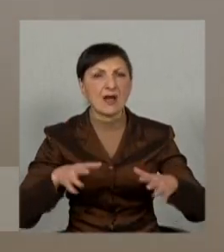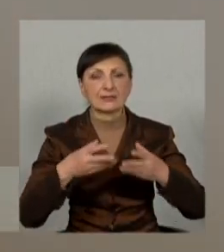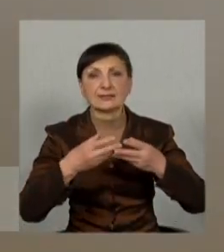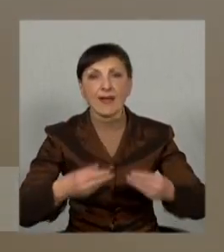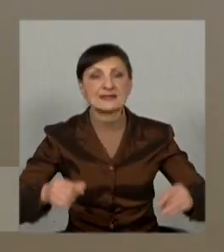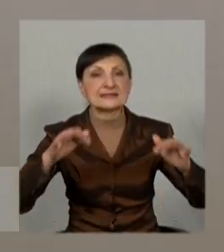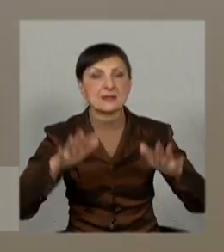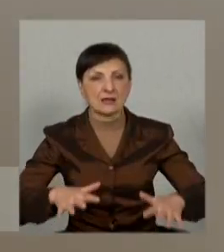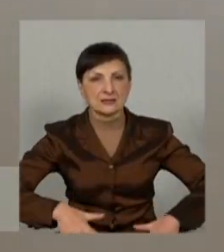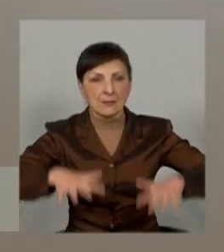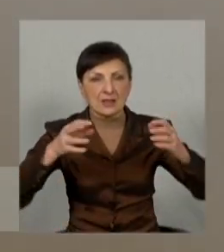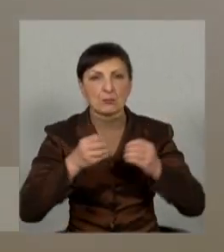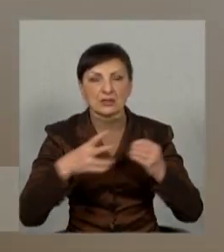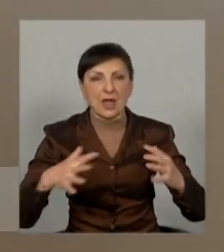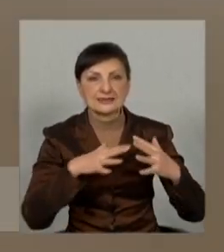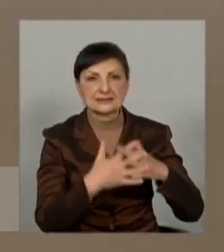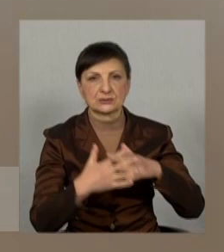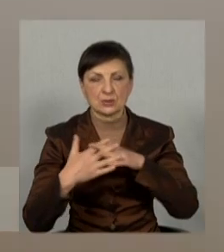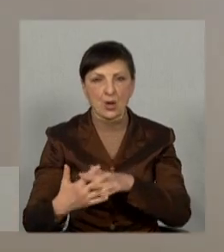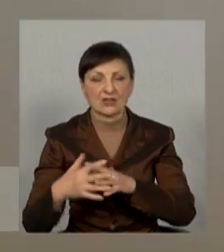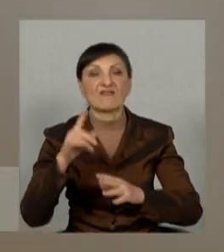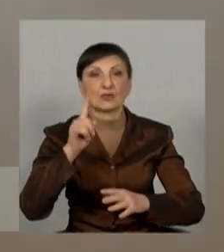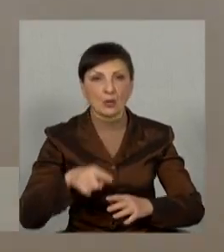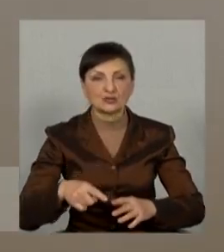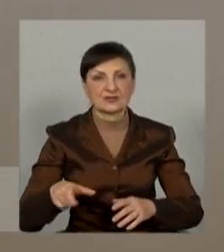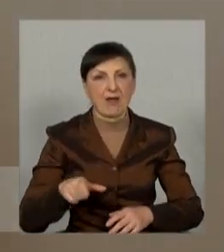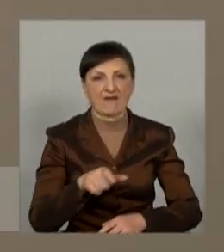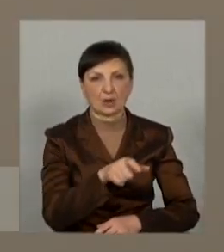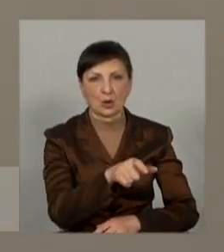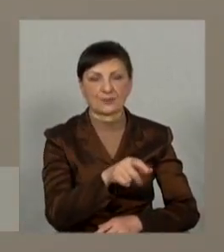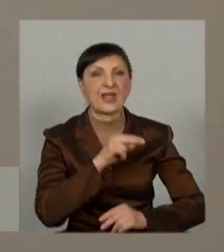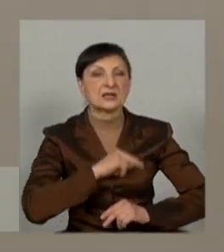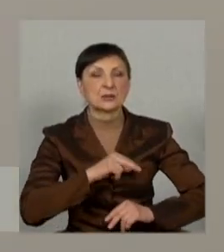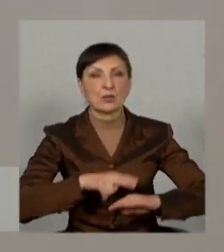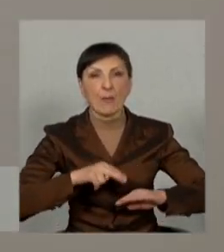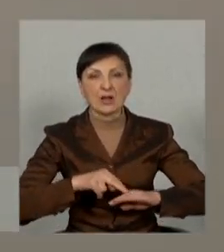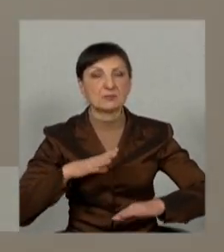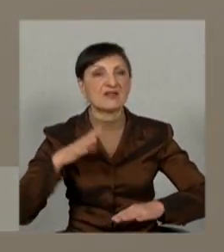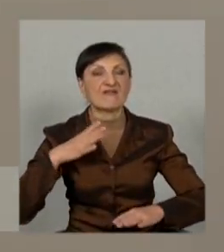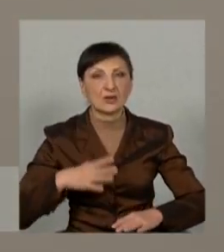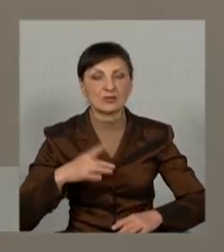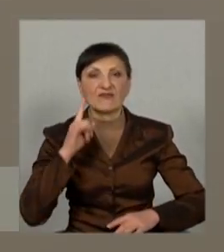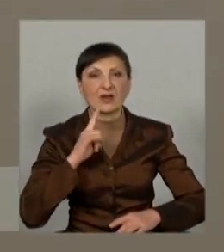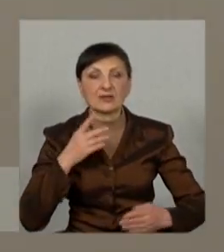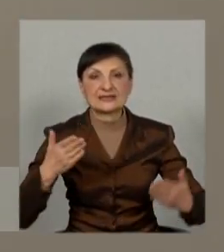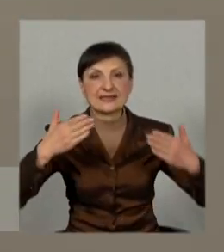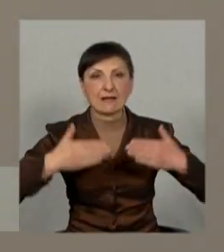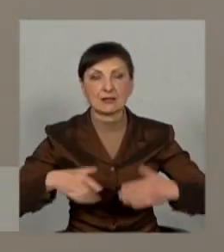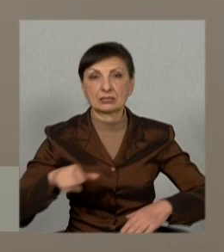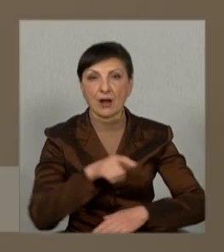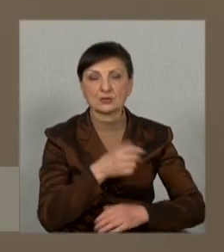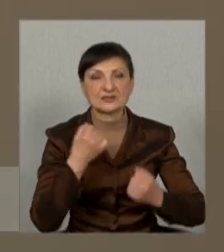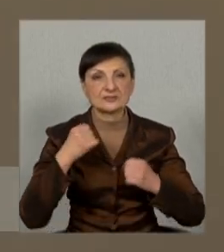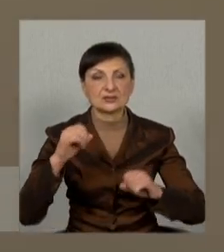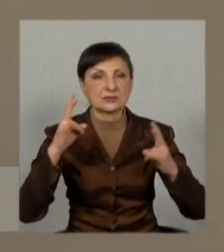снега затопило 15 населенных пунктов, в том числе автодороги. Сотрудники полиции были вынуждены временно закрыть трассы, чтобы